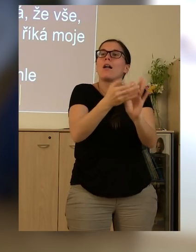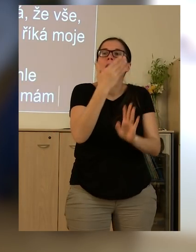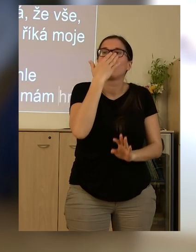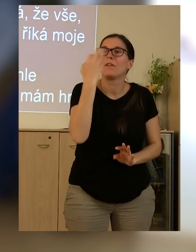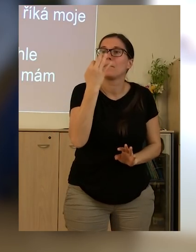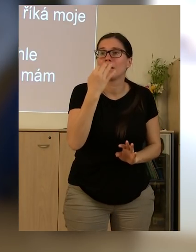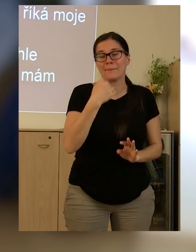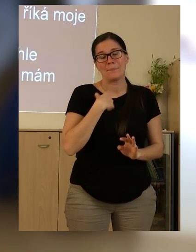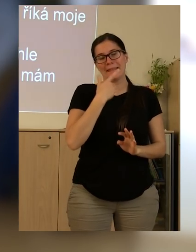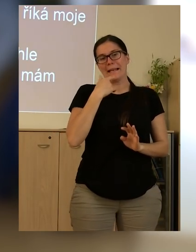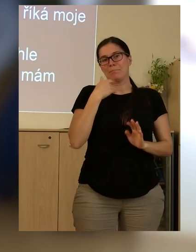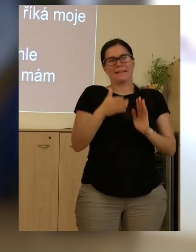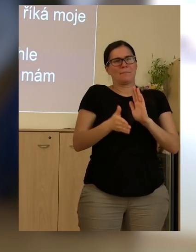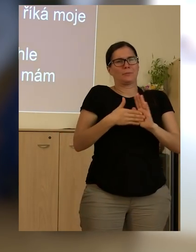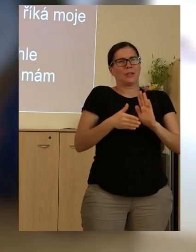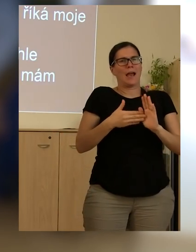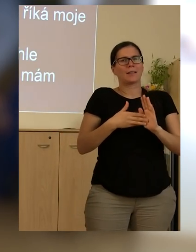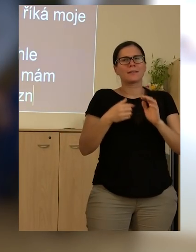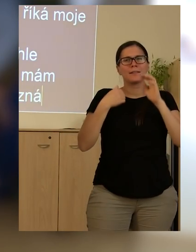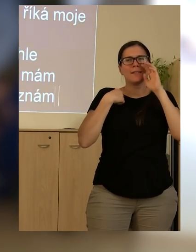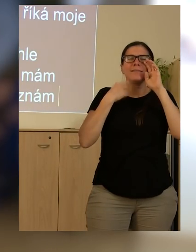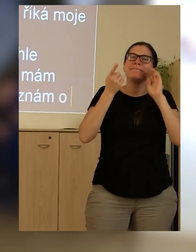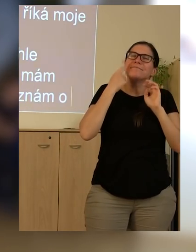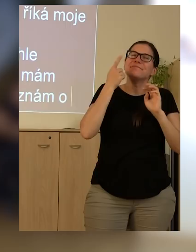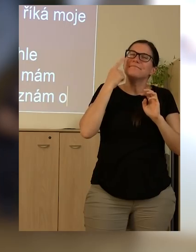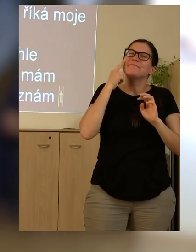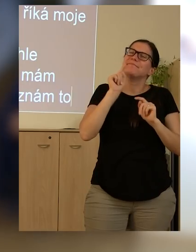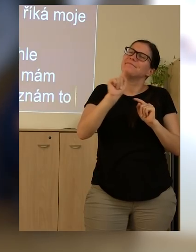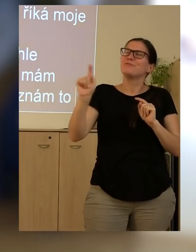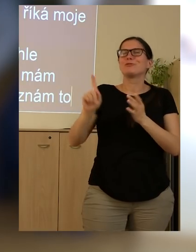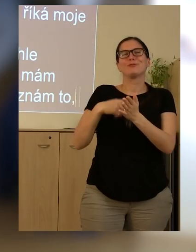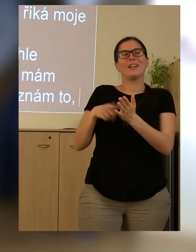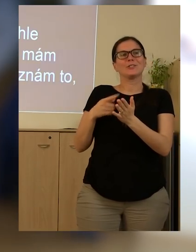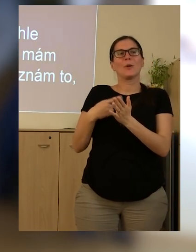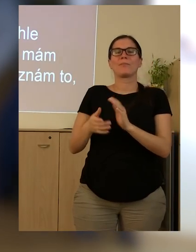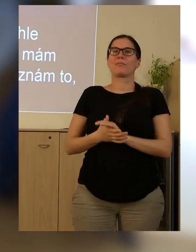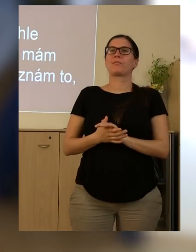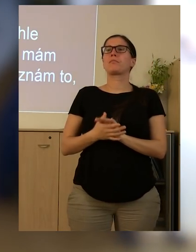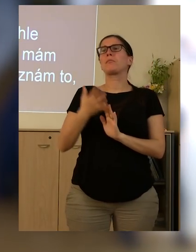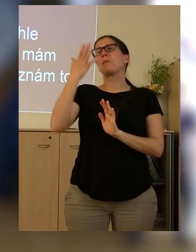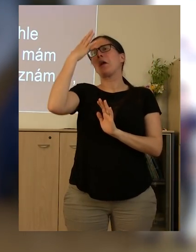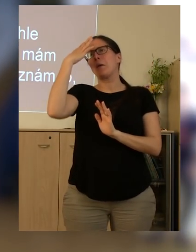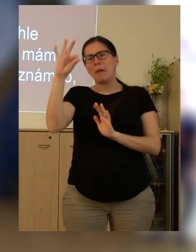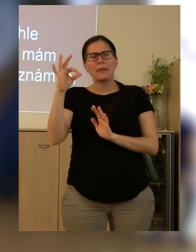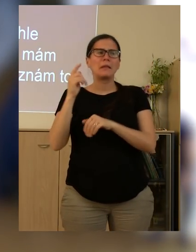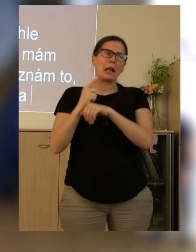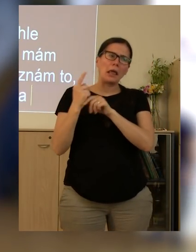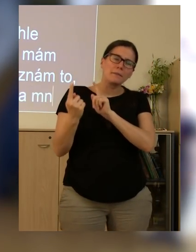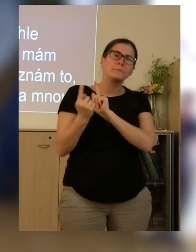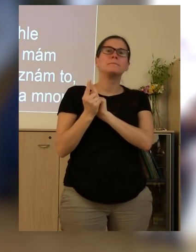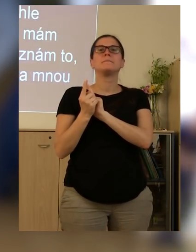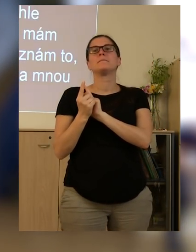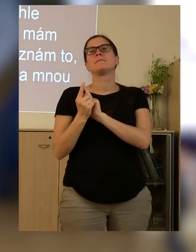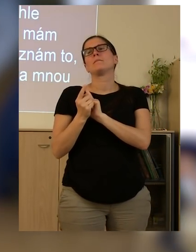příklad, znám to, strašně často to slyším. Přijde za mnou paní a říká, když to